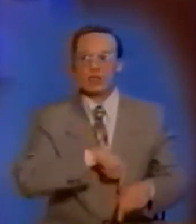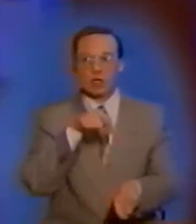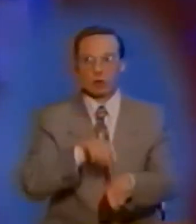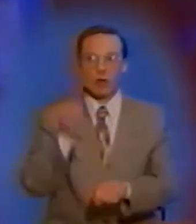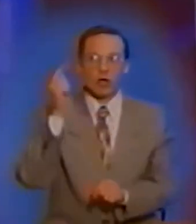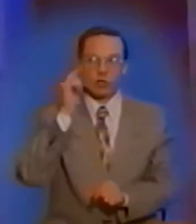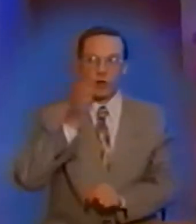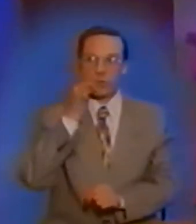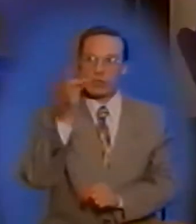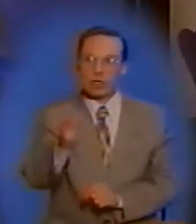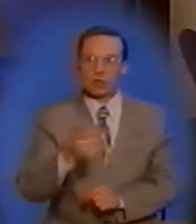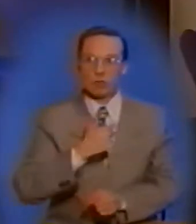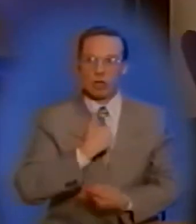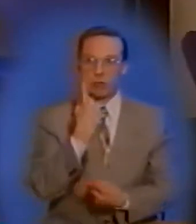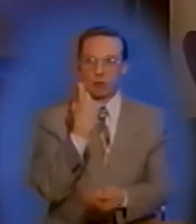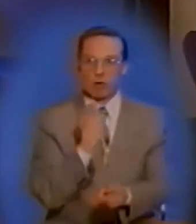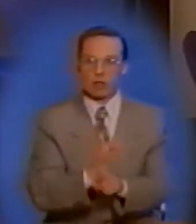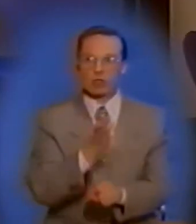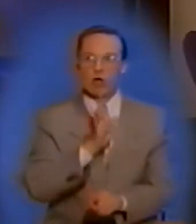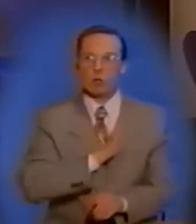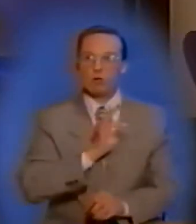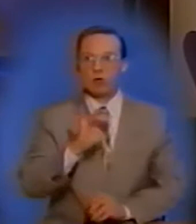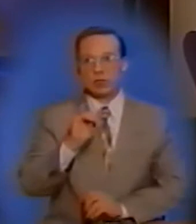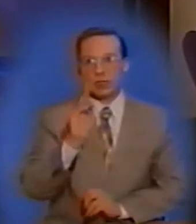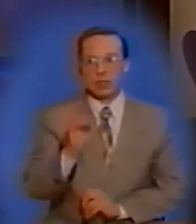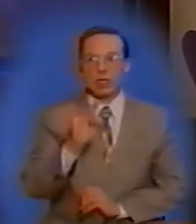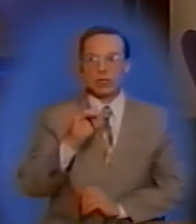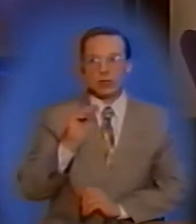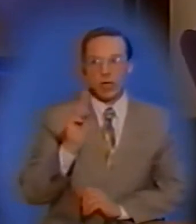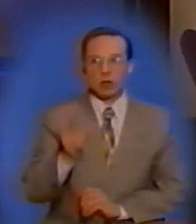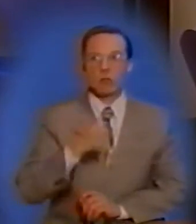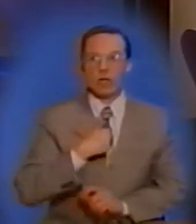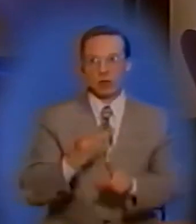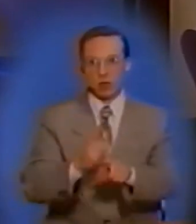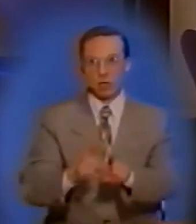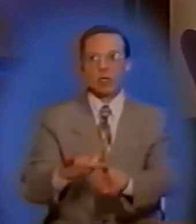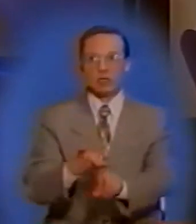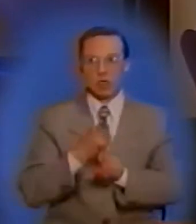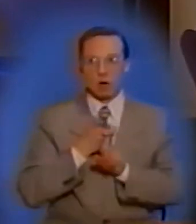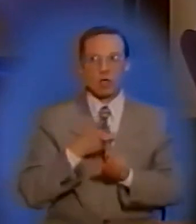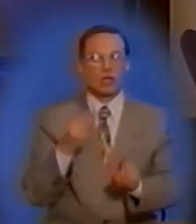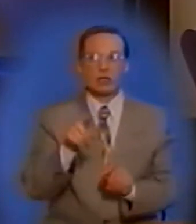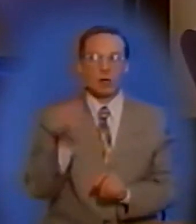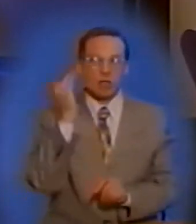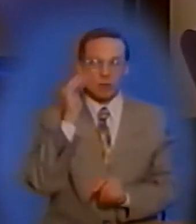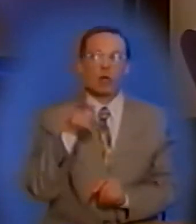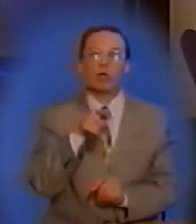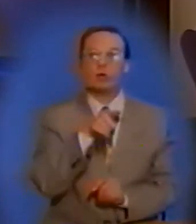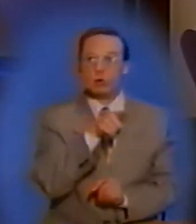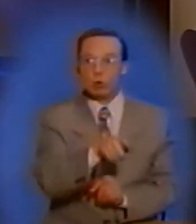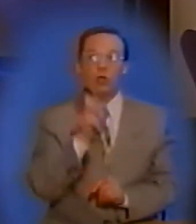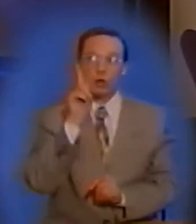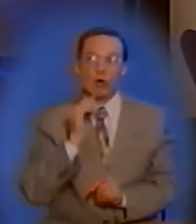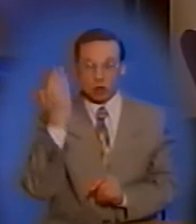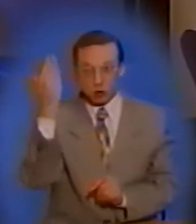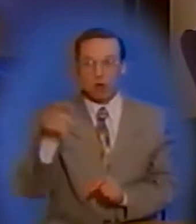Žinai, pasakyčiau, mane pirmą kartą buvo tik tie, kad manis labai traukė. Ne tas varsme, kad tu nori jo, bet